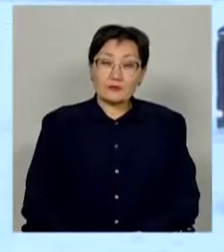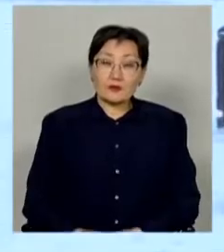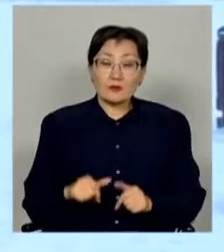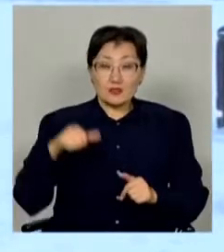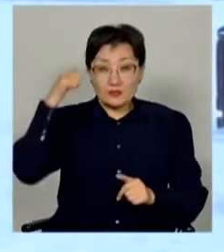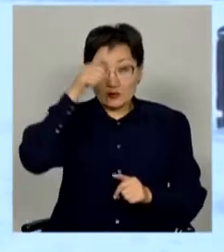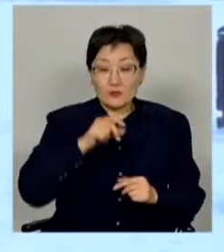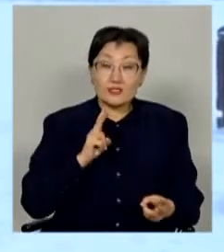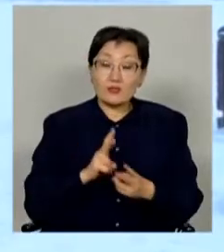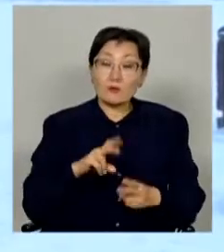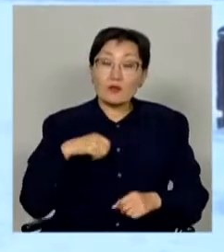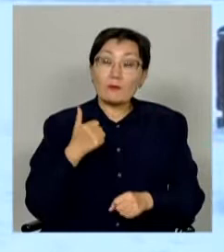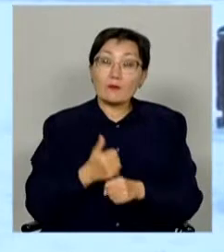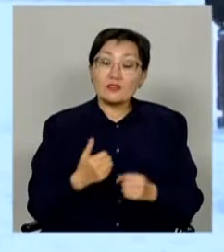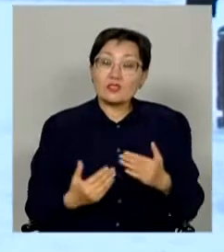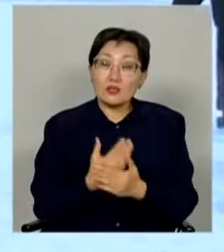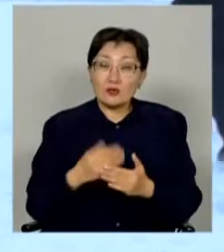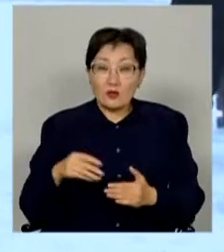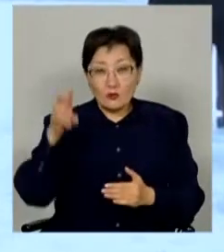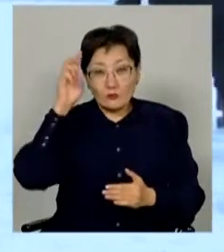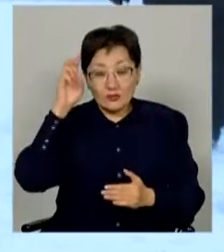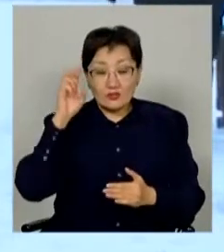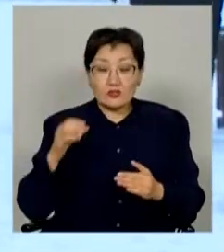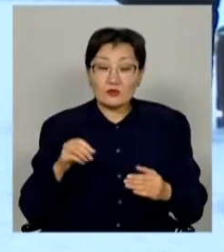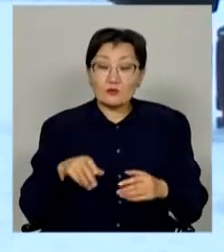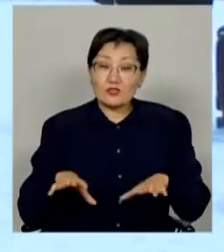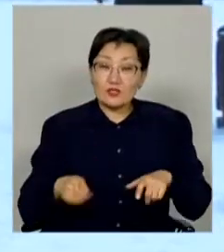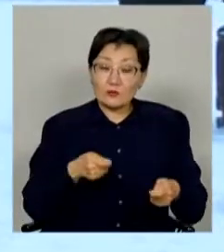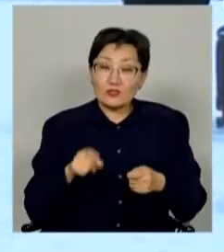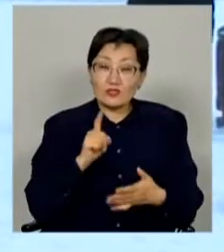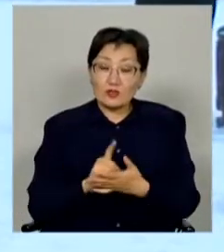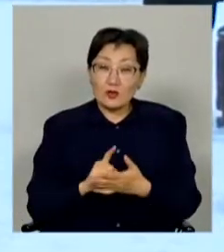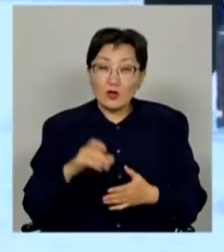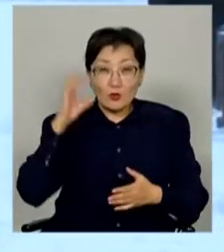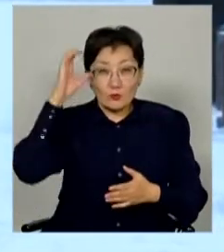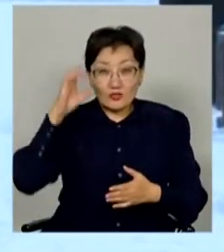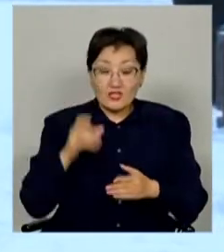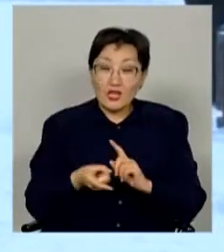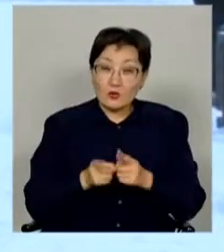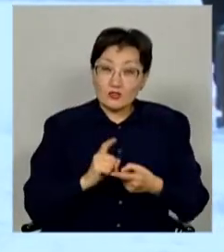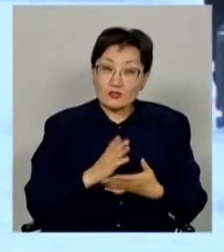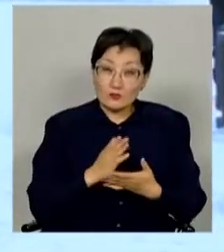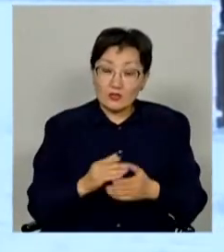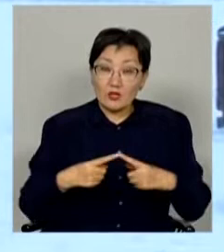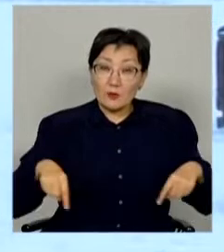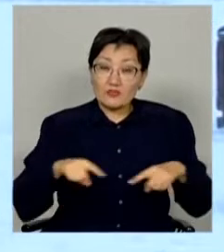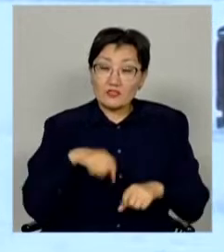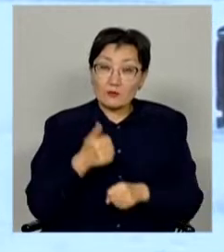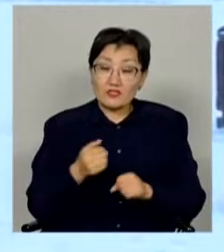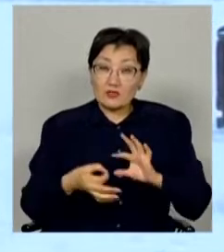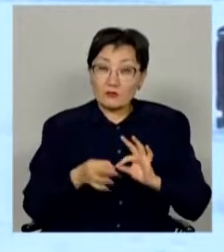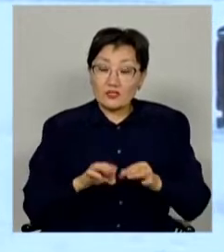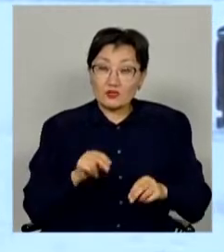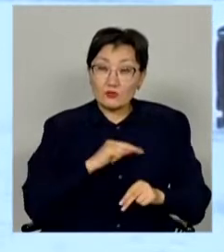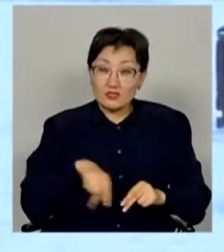Биылғы бас қосудың басты жаңалығы түркі мемлекеттері ұйымына төрағалық ету міндетінің Өзбекстанға ауысқаны болды. Ал ұйымның бас хатшысы